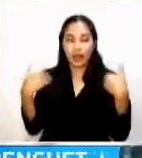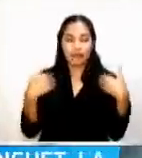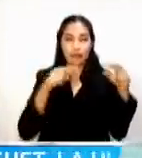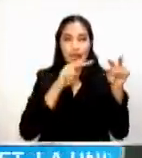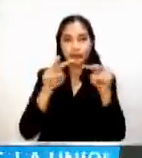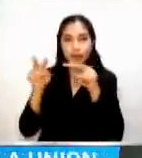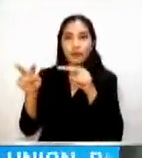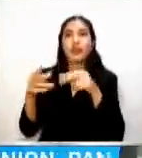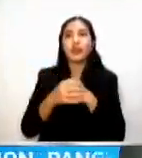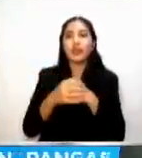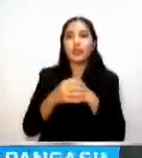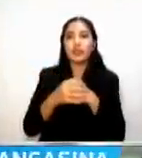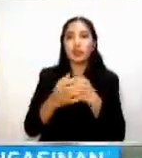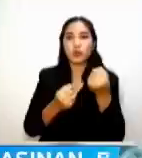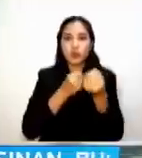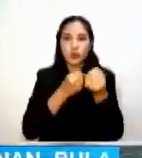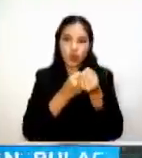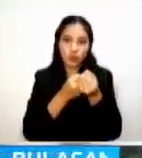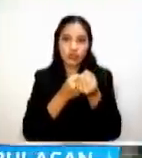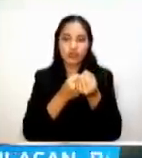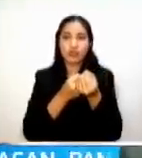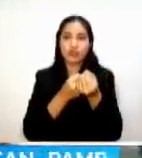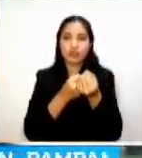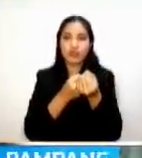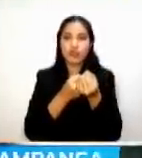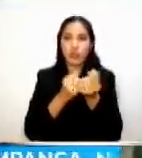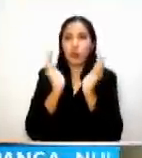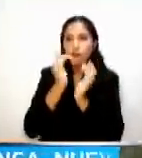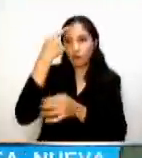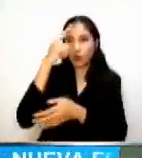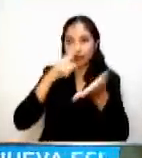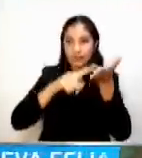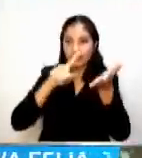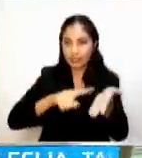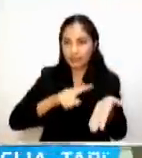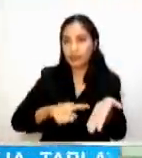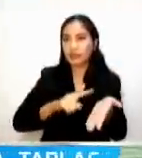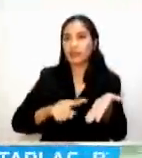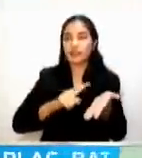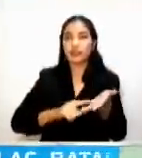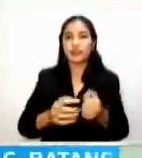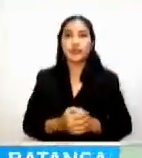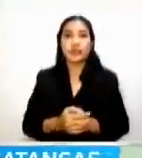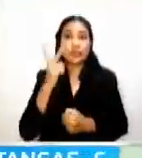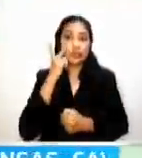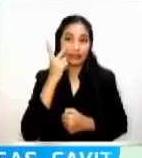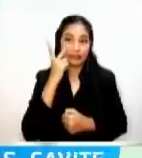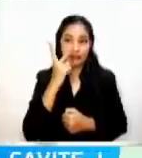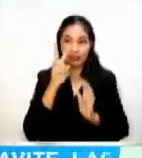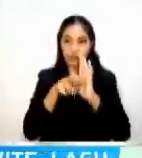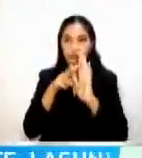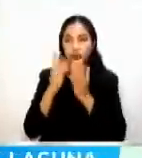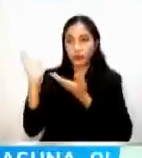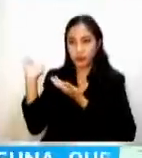Social Services and Development Department para sa verification at validation. Koni, kung nakikita mo nga no, dito sa ating likuran, mahaba yung